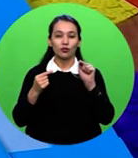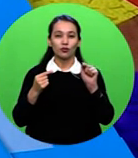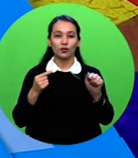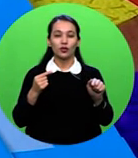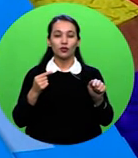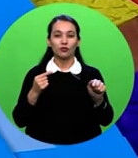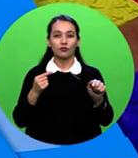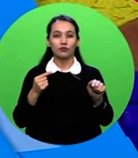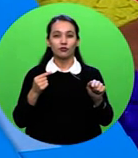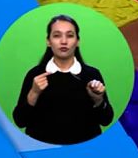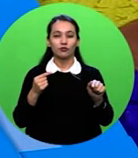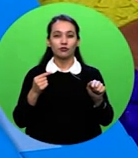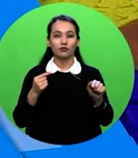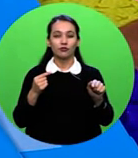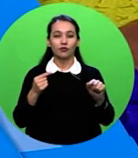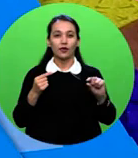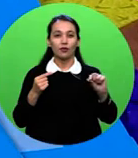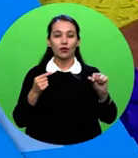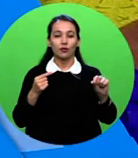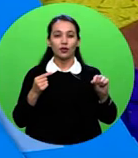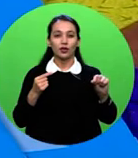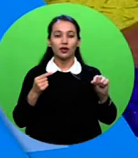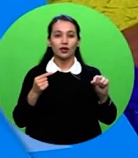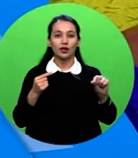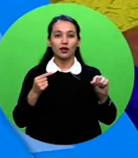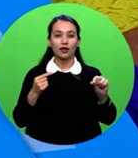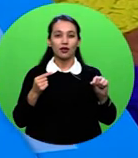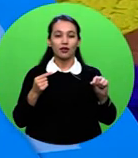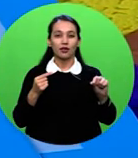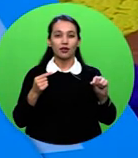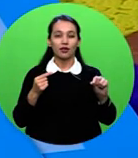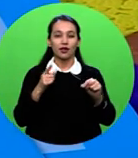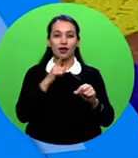Ikkinchi qo'limiz bilan bog'lab olingan qalamni